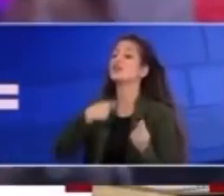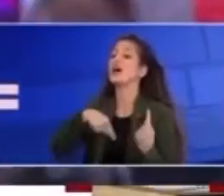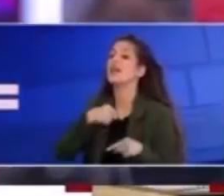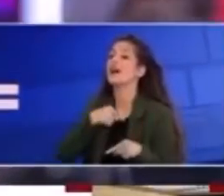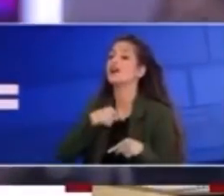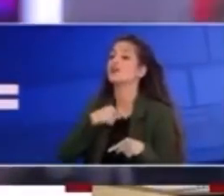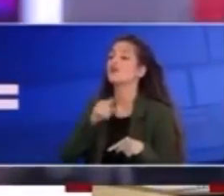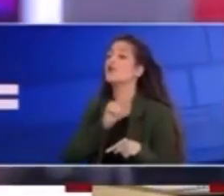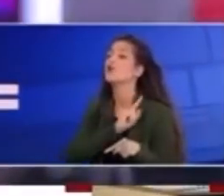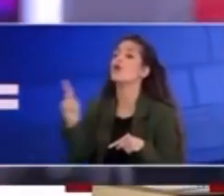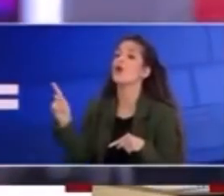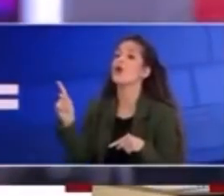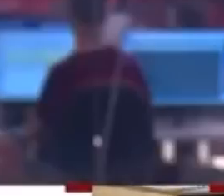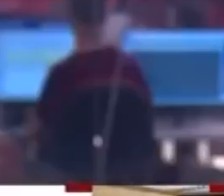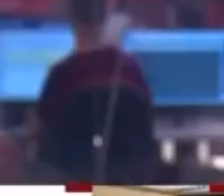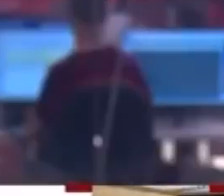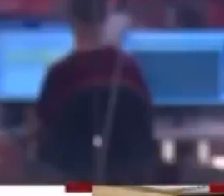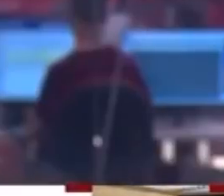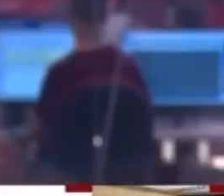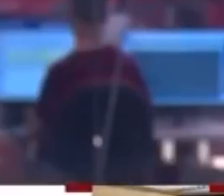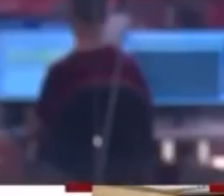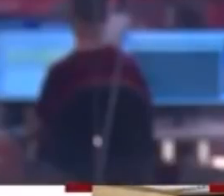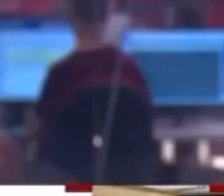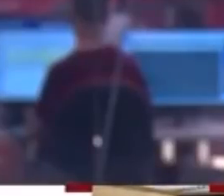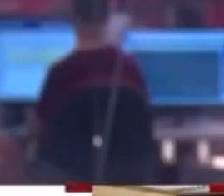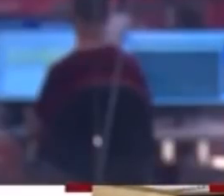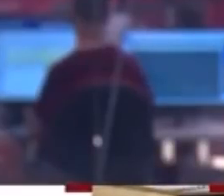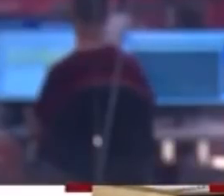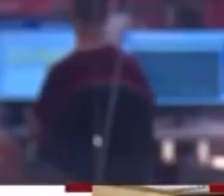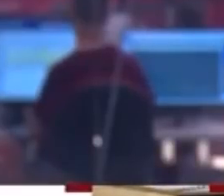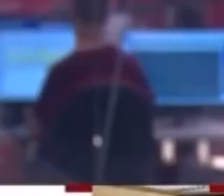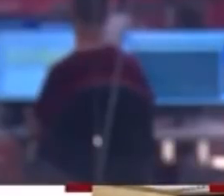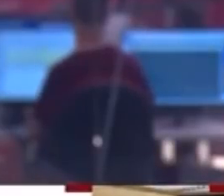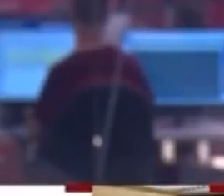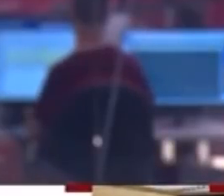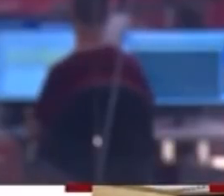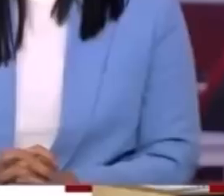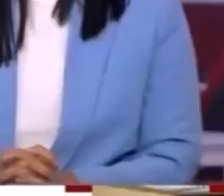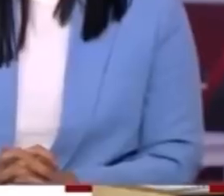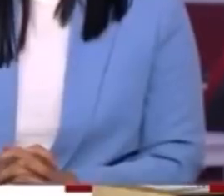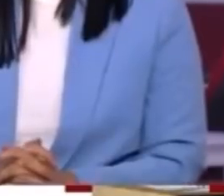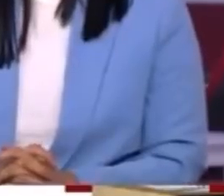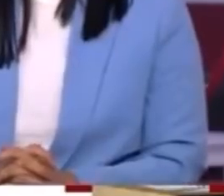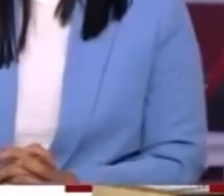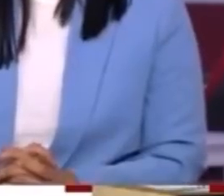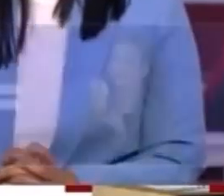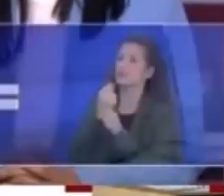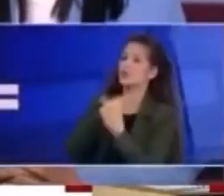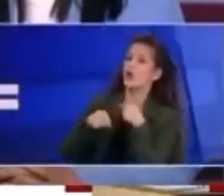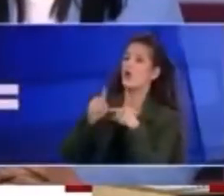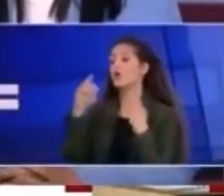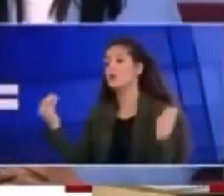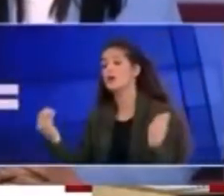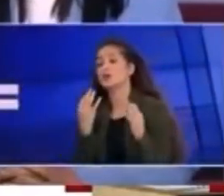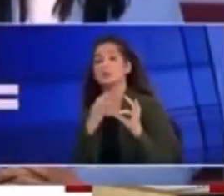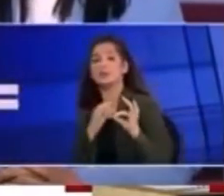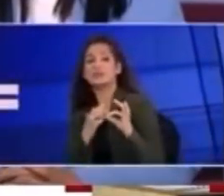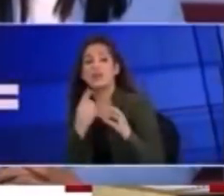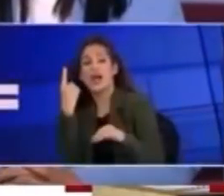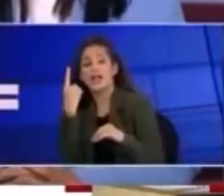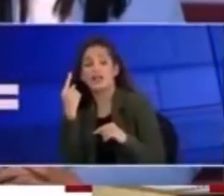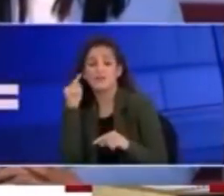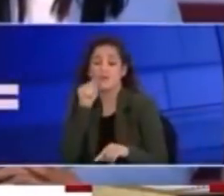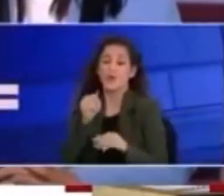שאנחנו לא למשהו ספציפי, דווקא אנחנו לא דמגוגים או פופוליסטים כמו שמנסים לעשות אותנו, לא למשהו ספציפי אחד,